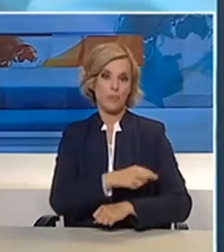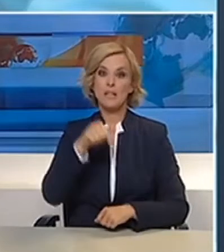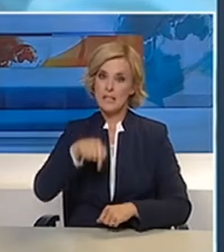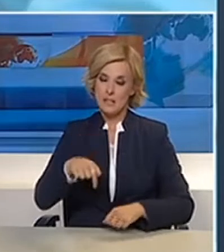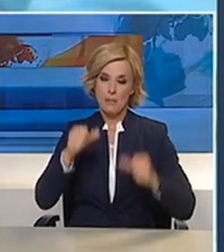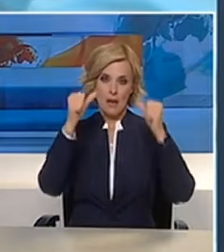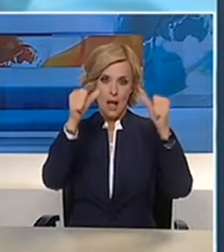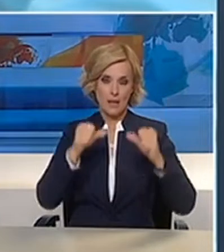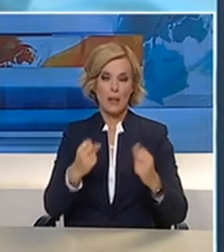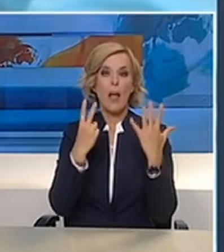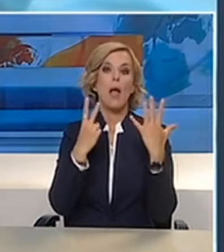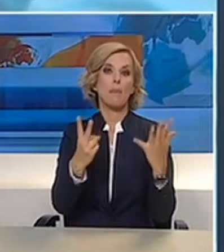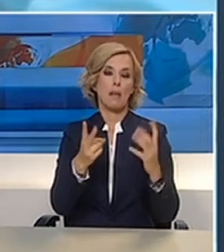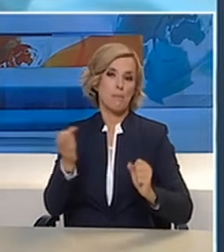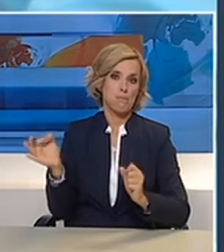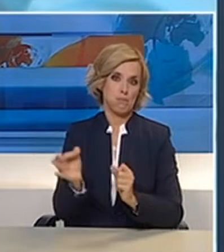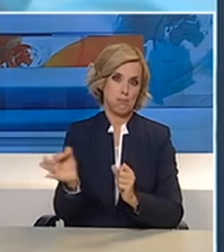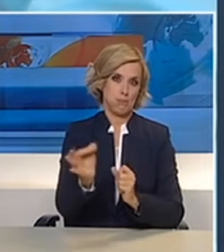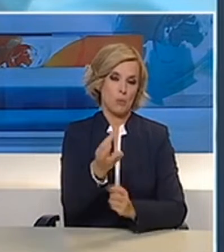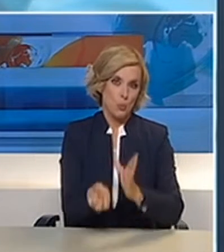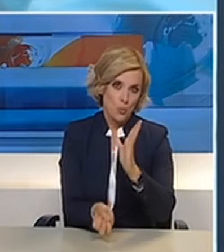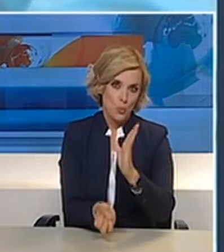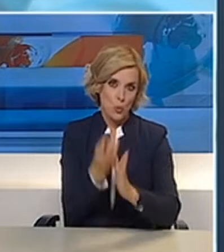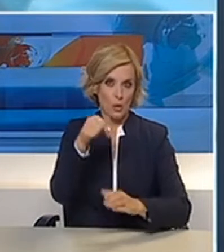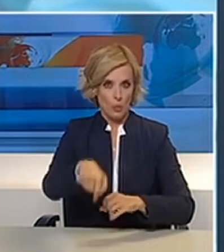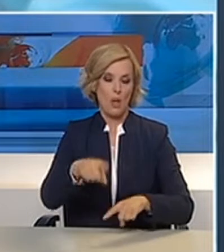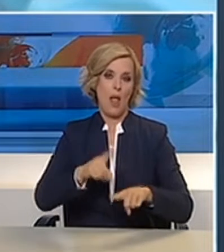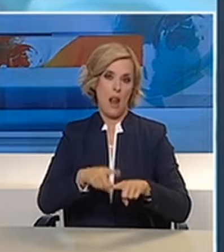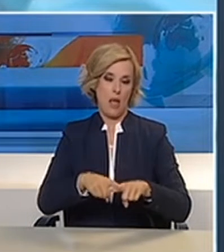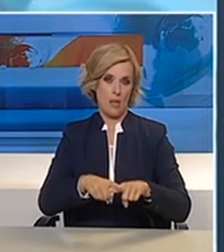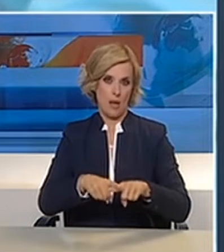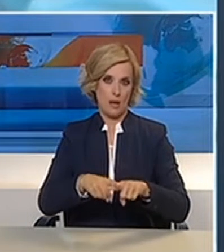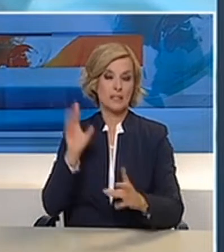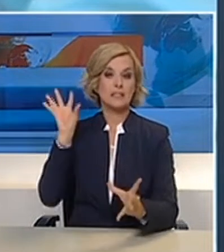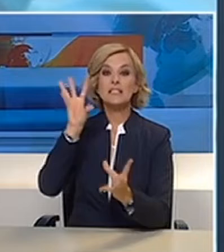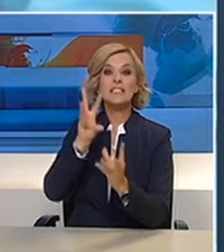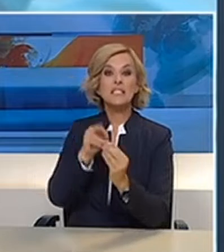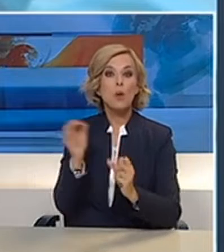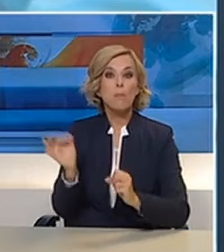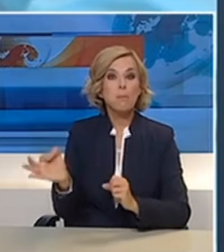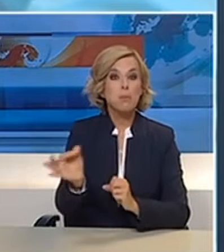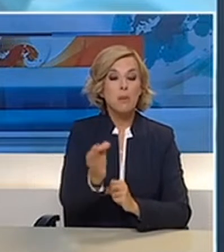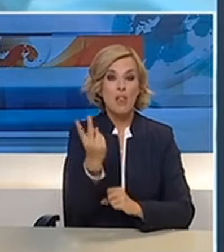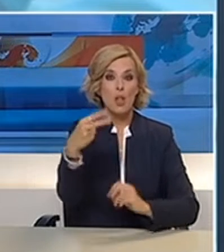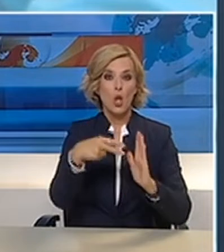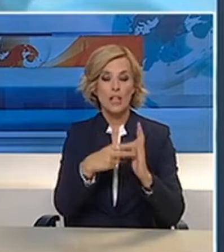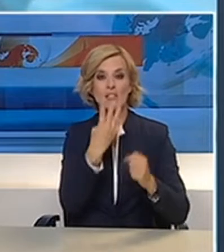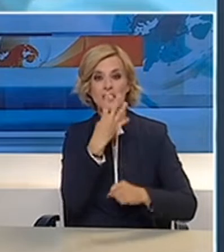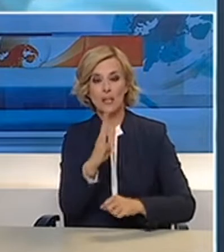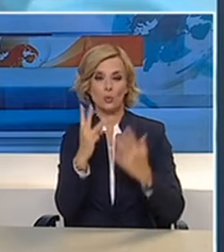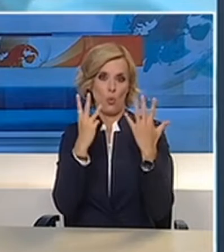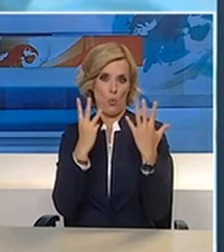Σήμερα ανακοινώνουμε 7 νέα κρούσματα του νέου κορονοϊού στη χώρα μας. Ο συνολικός αριθμός των κρουσμάτων είναι